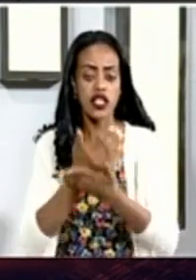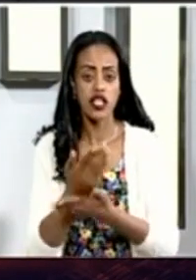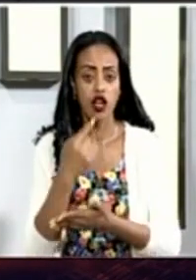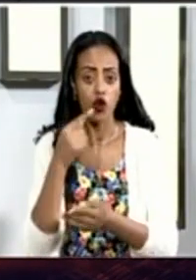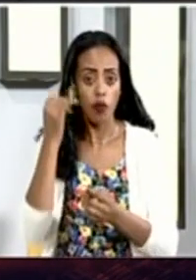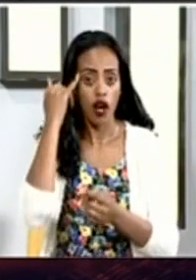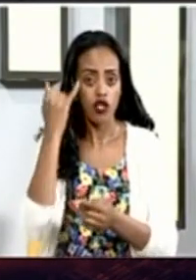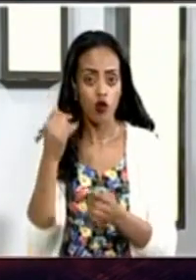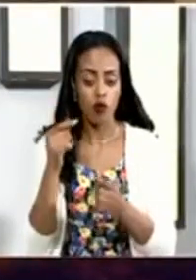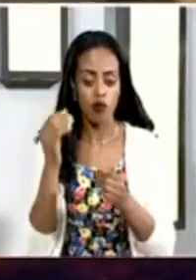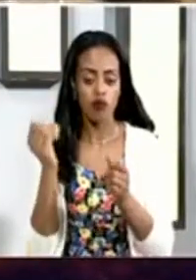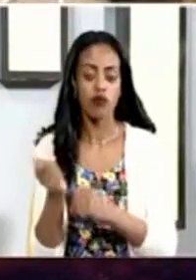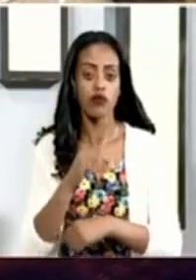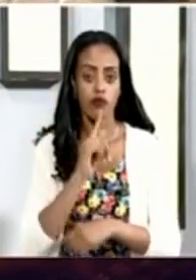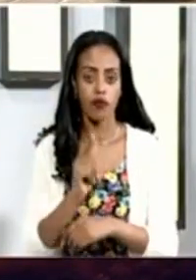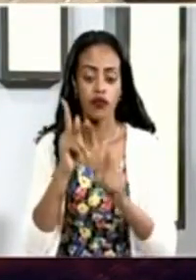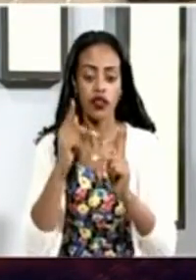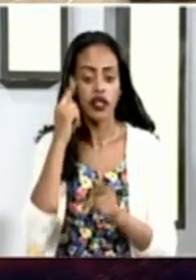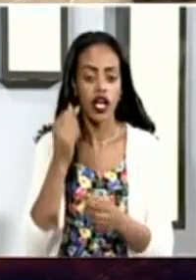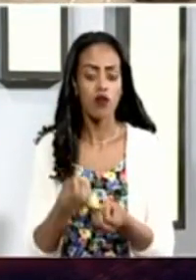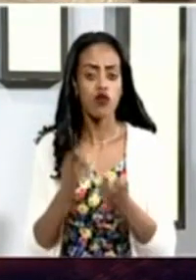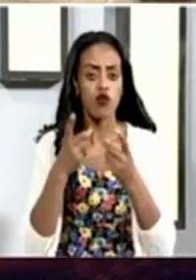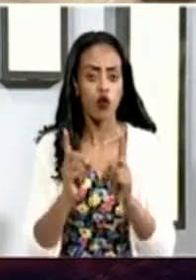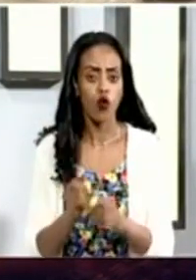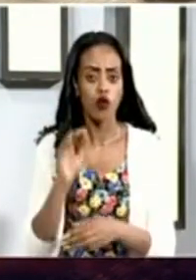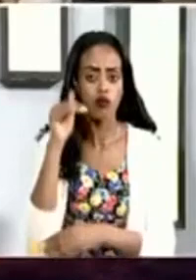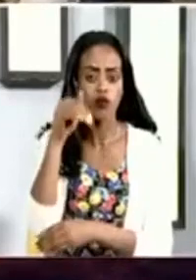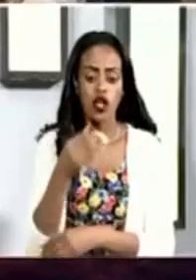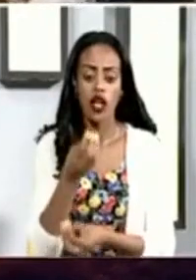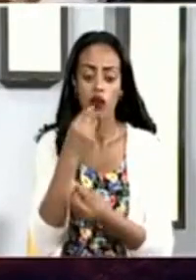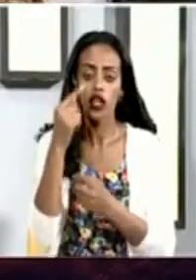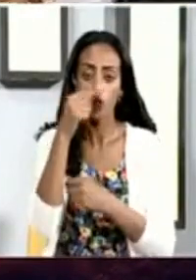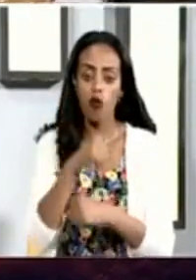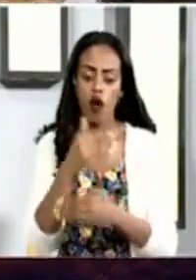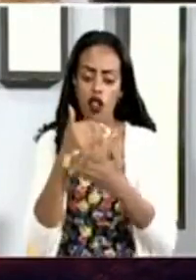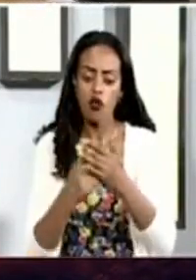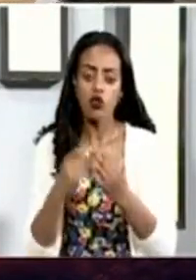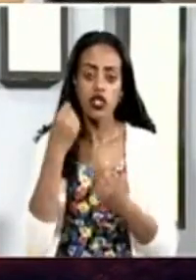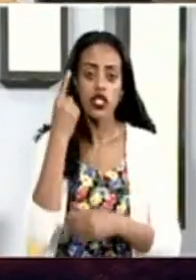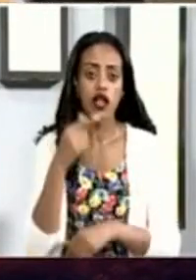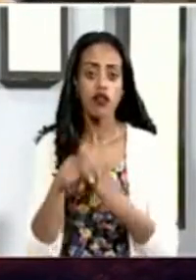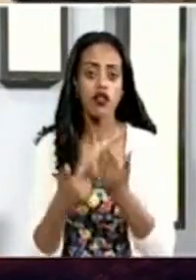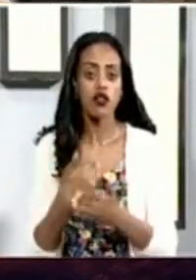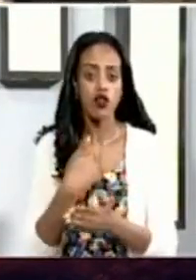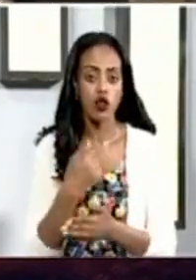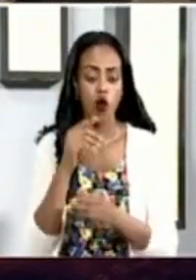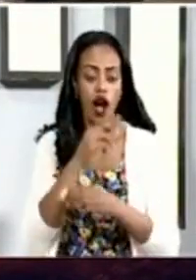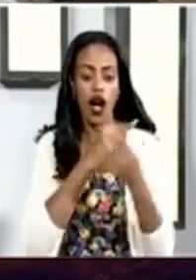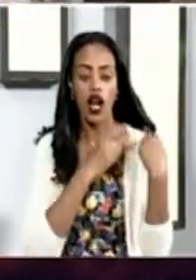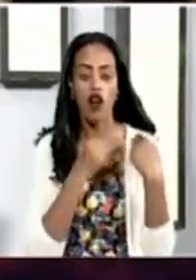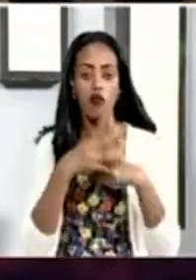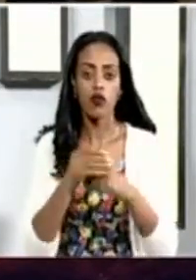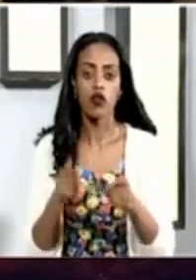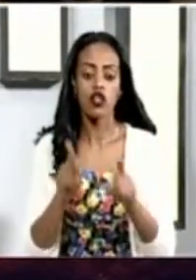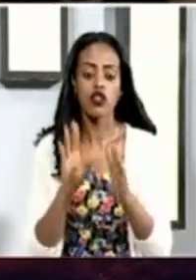زونه يلمون وفيرم يم حزب تگراي كندت زفريو فريات مشلان نمغبنت اموعل تحت جنزام مهلاو زغلطو على في بيرو